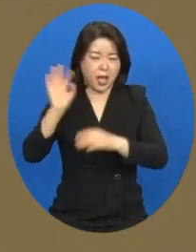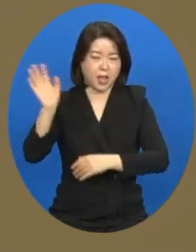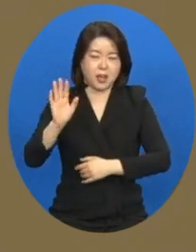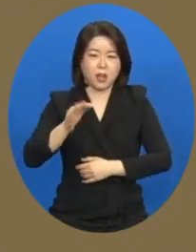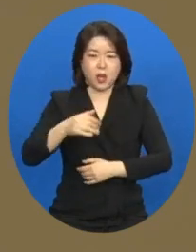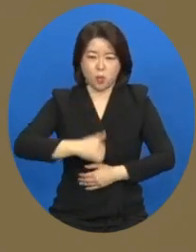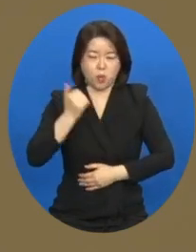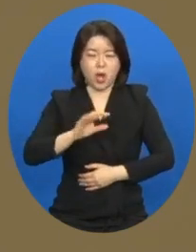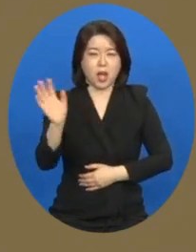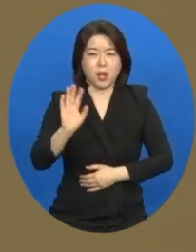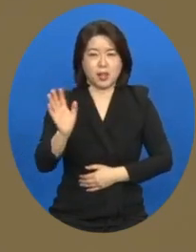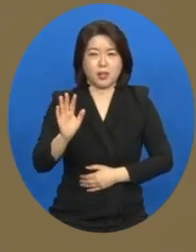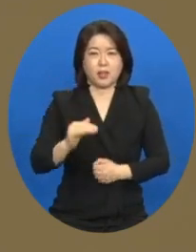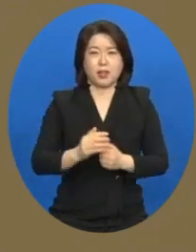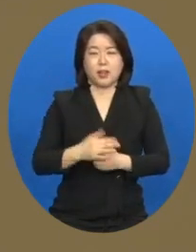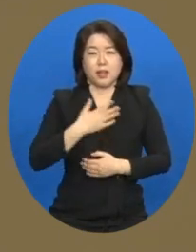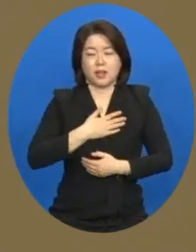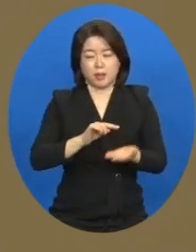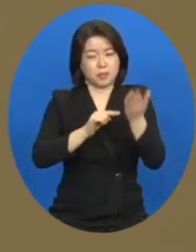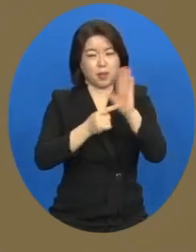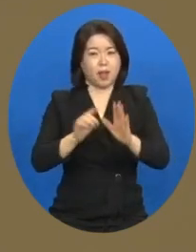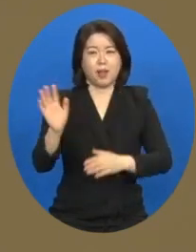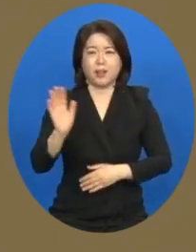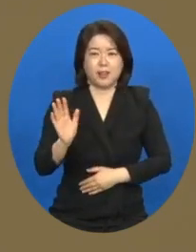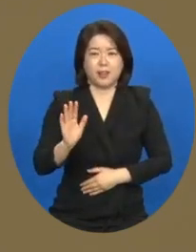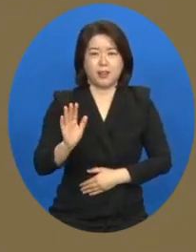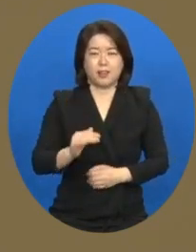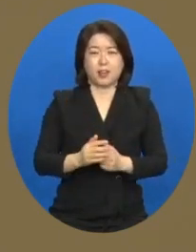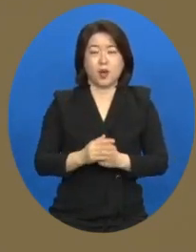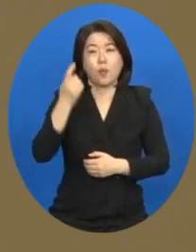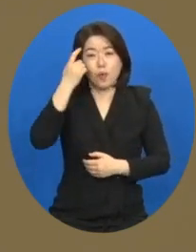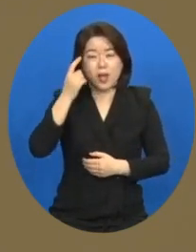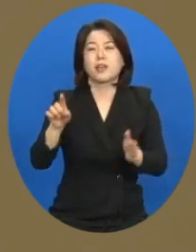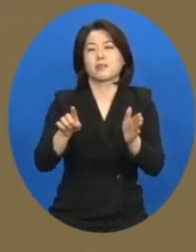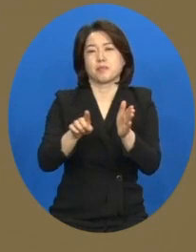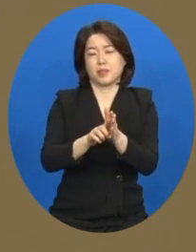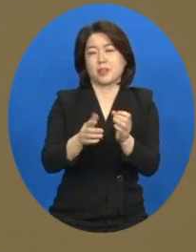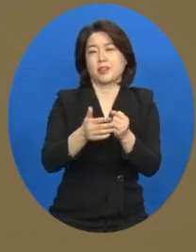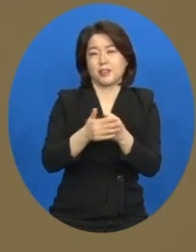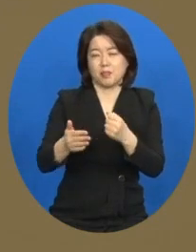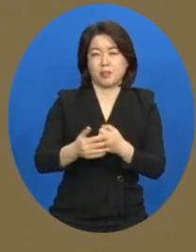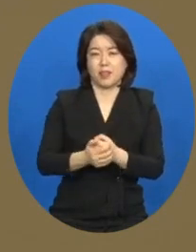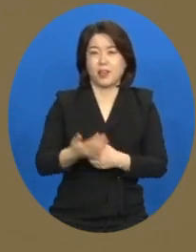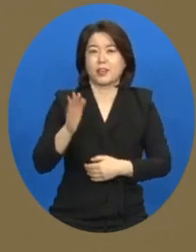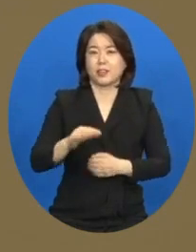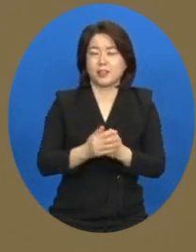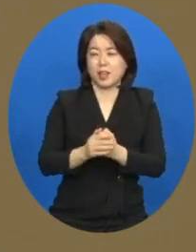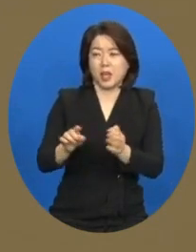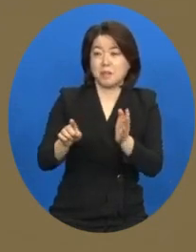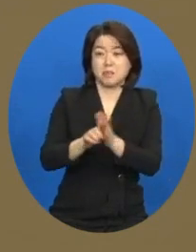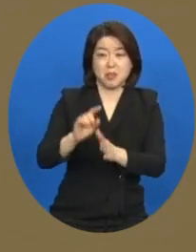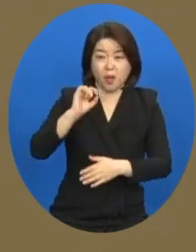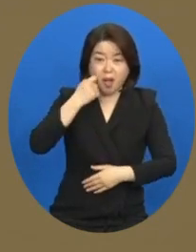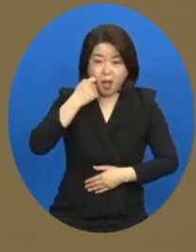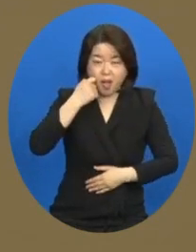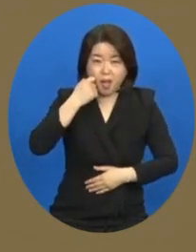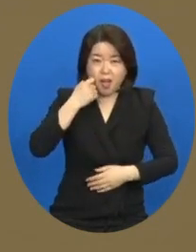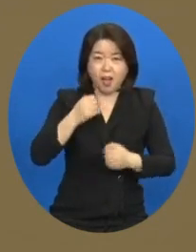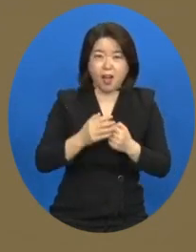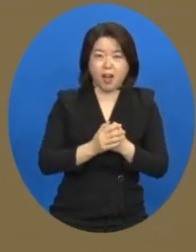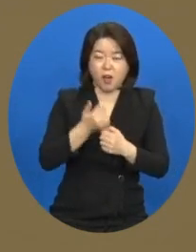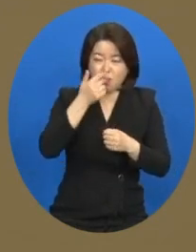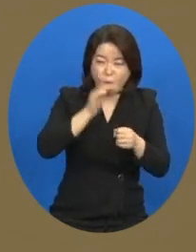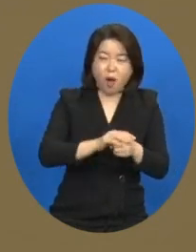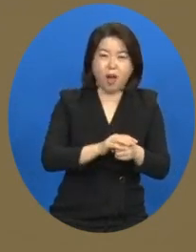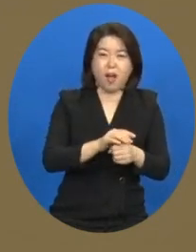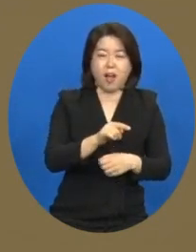않아요. 감정 드러내지 않아요. 믿으니까. 그런데 안 믿어지면